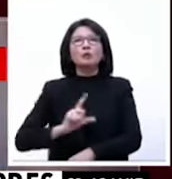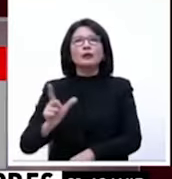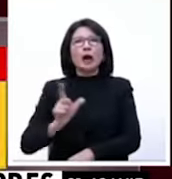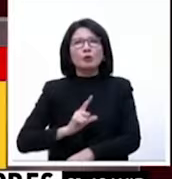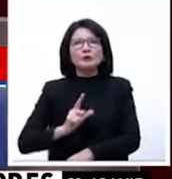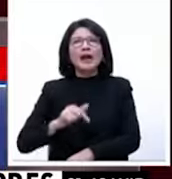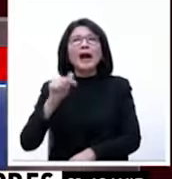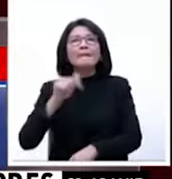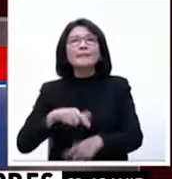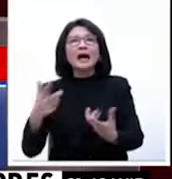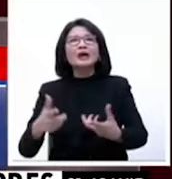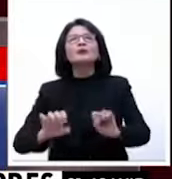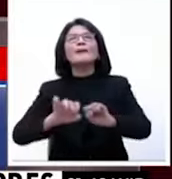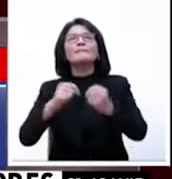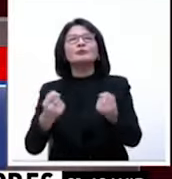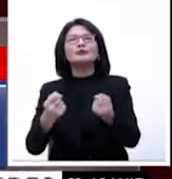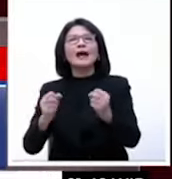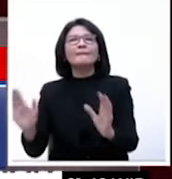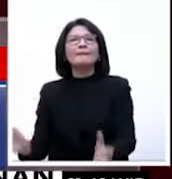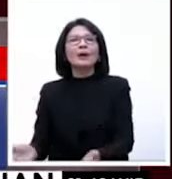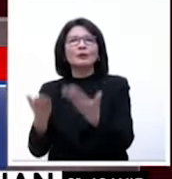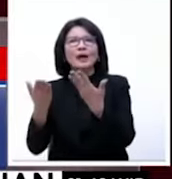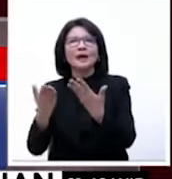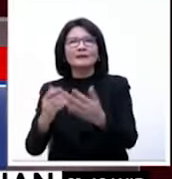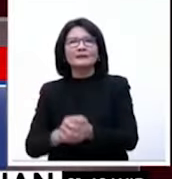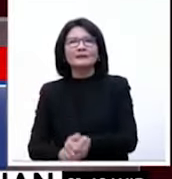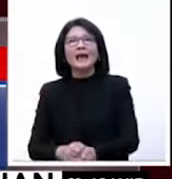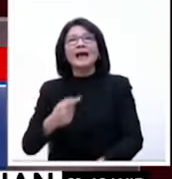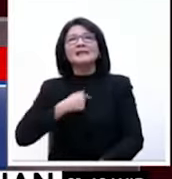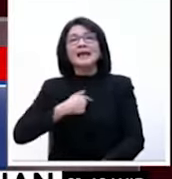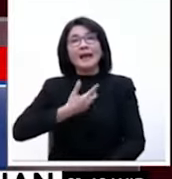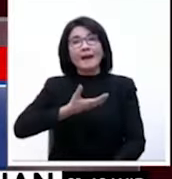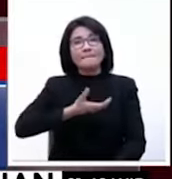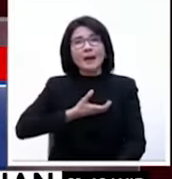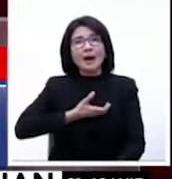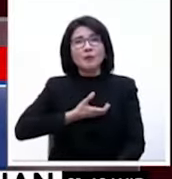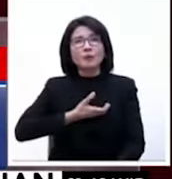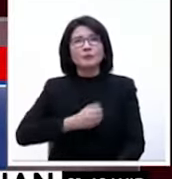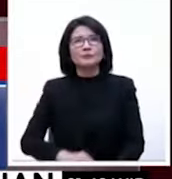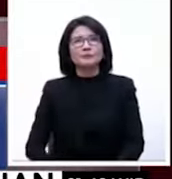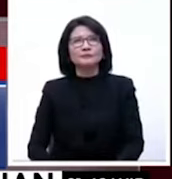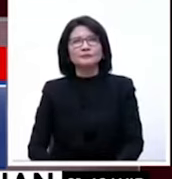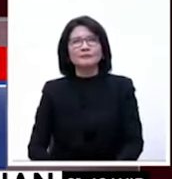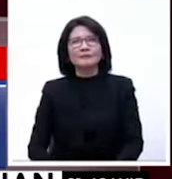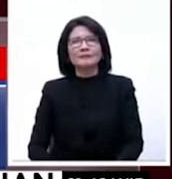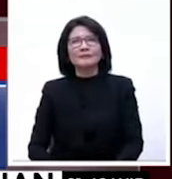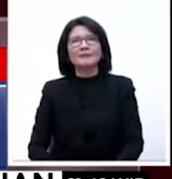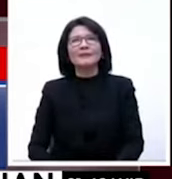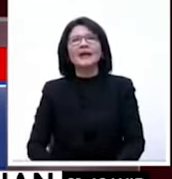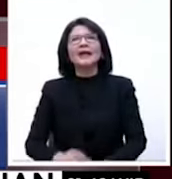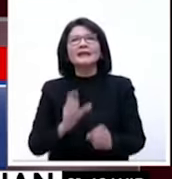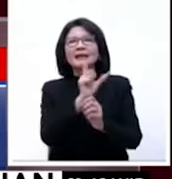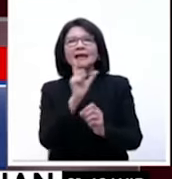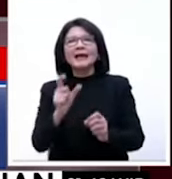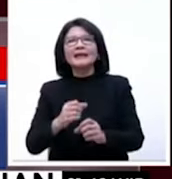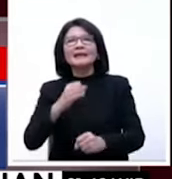merusak pembangunan sebagai santri NU Saya ingin mengutip dalil